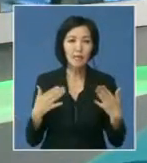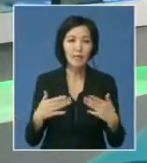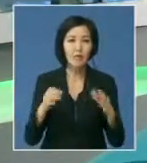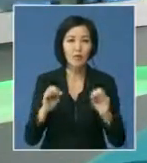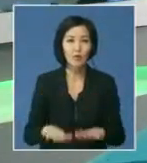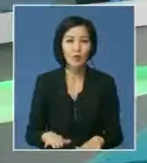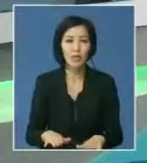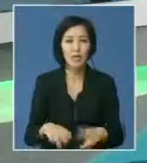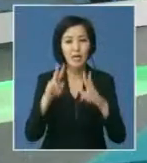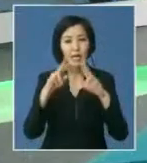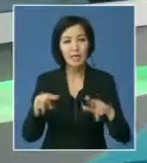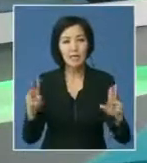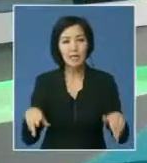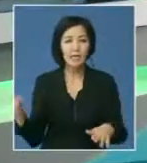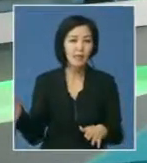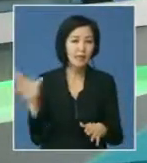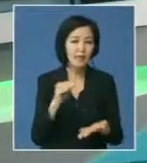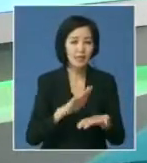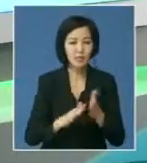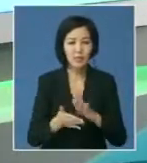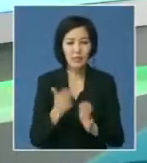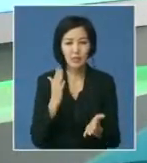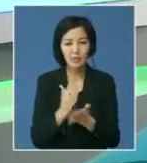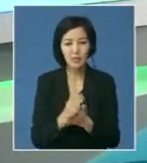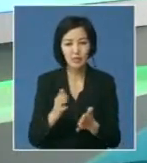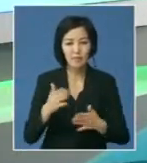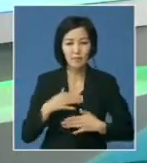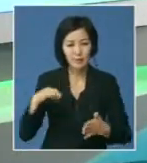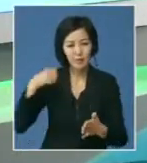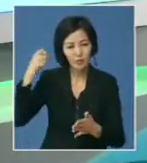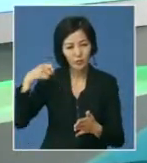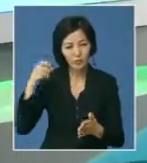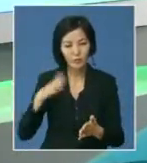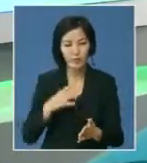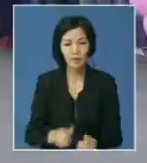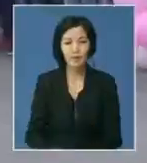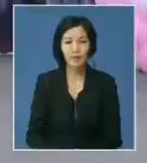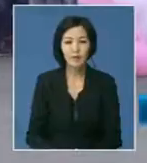бірі. Онда балалар үшін қандай жағдай жасалған? Тілшіміз Мәдина Берікқызы біліп қайтты.